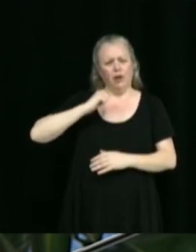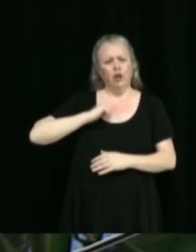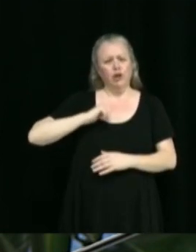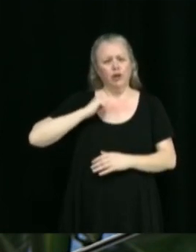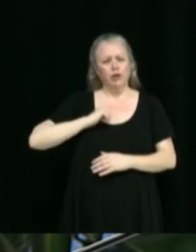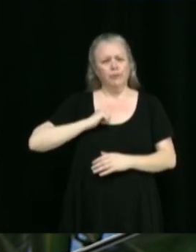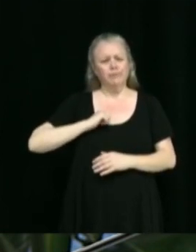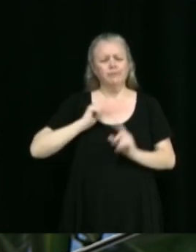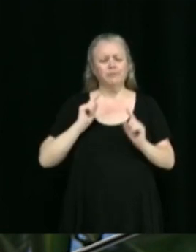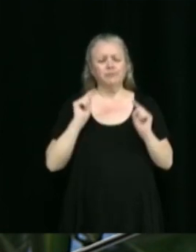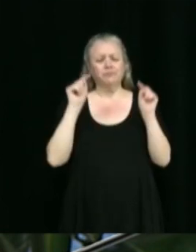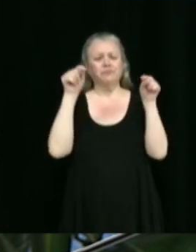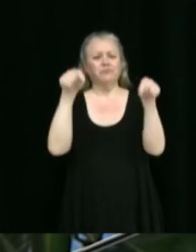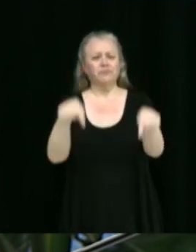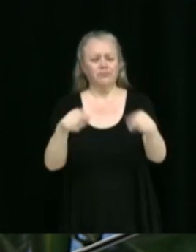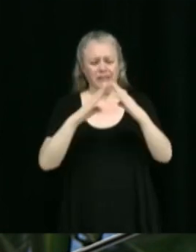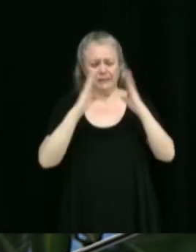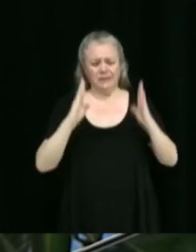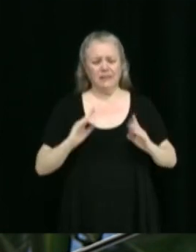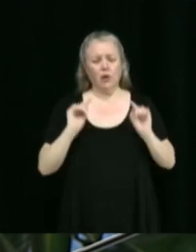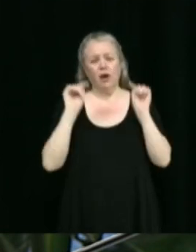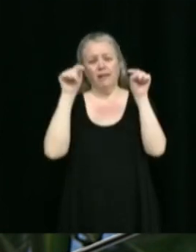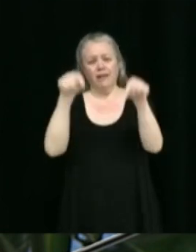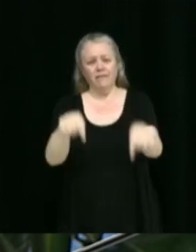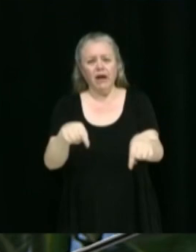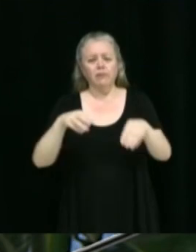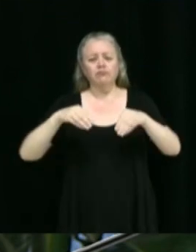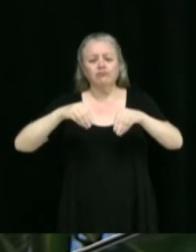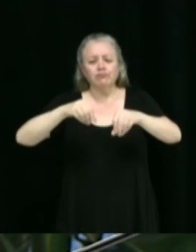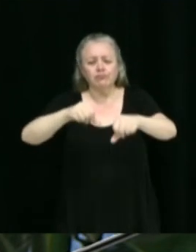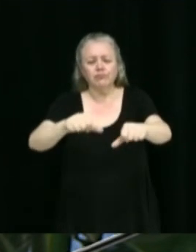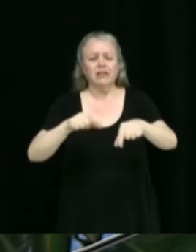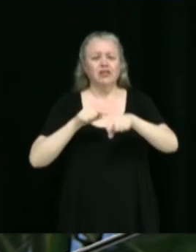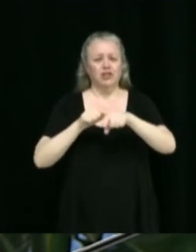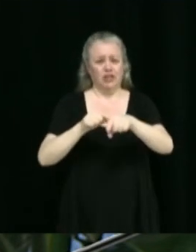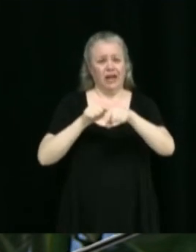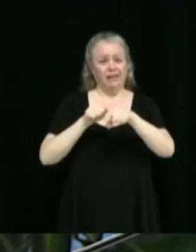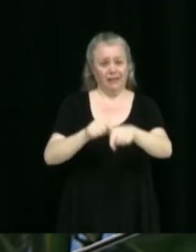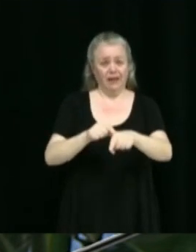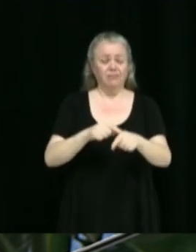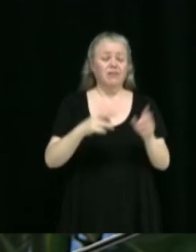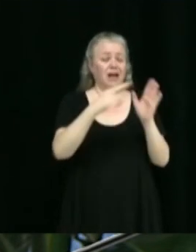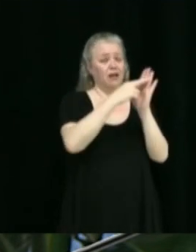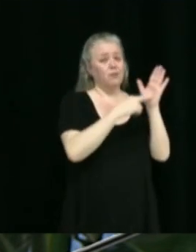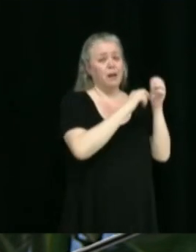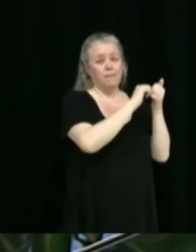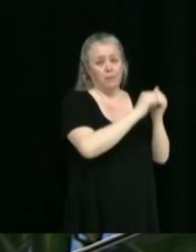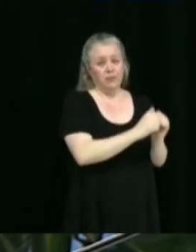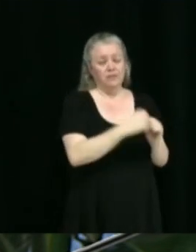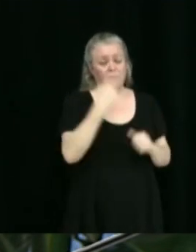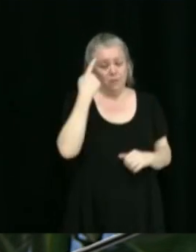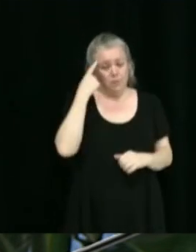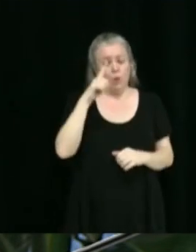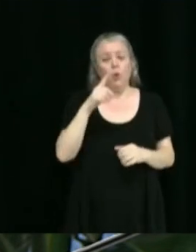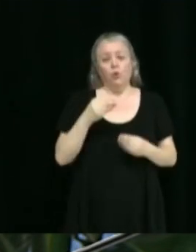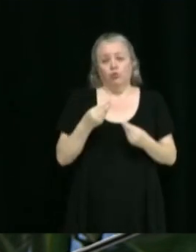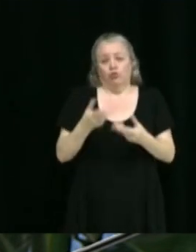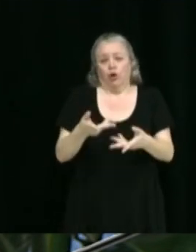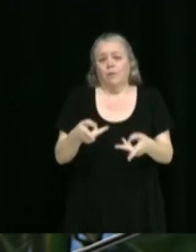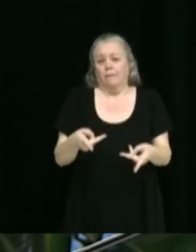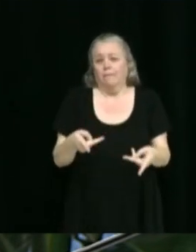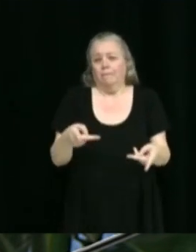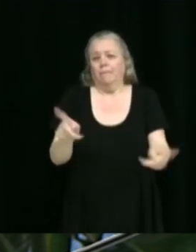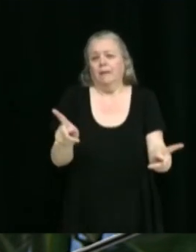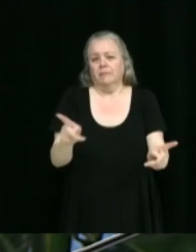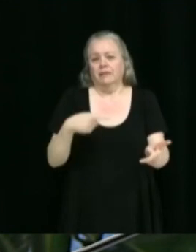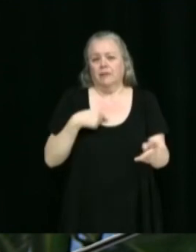souhaite que la réglementation soit modifiée pour permettre des aménagements près des lignes de terrain et éventuellement dans l'emprise de rue. La